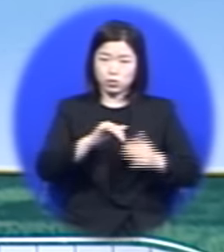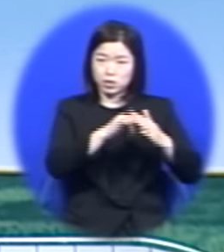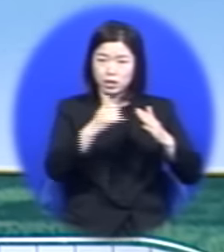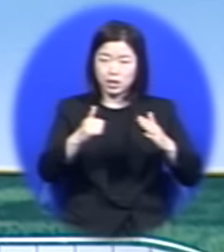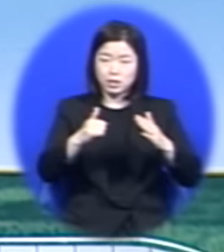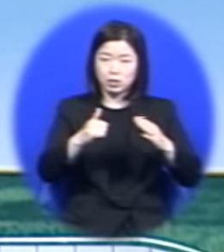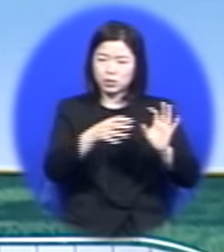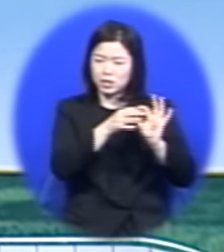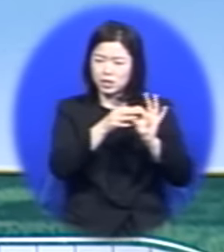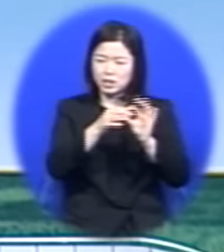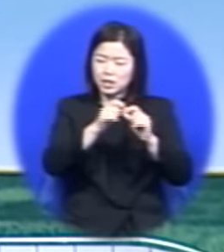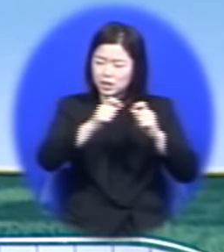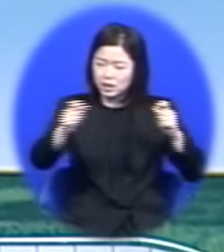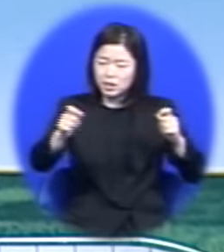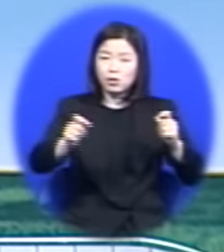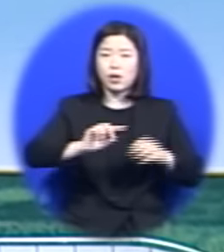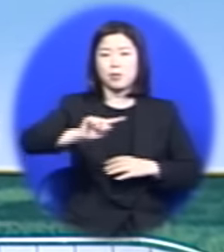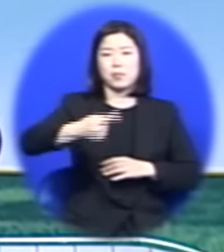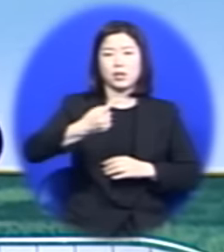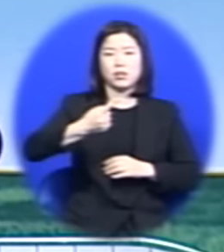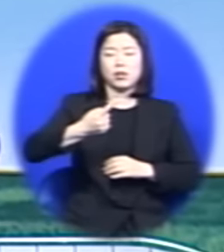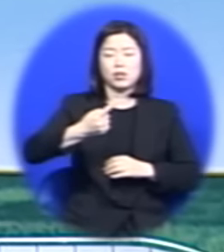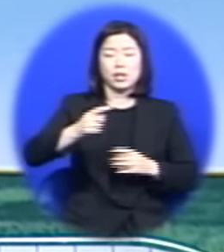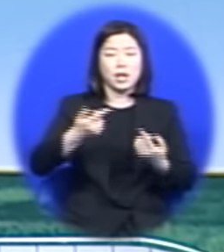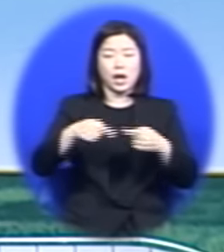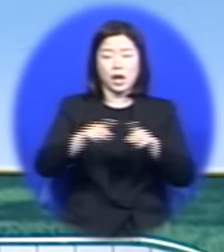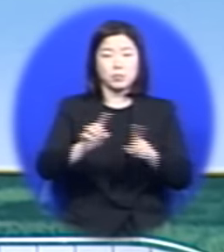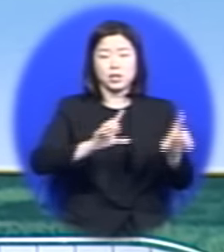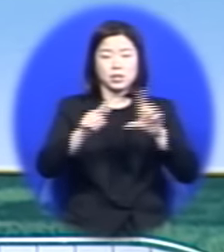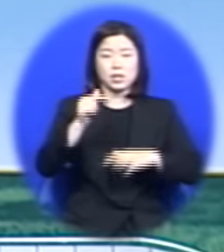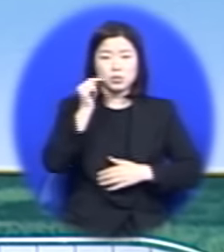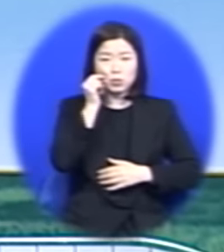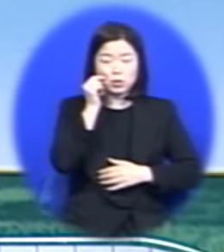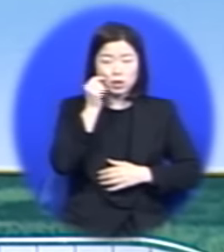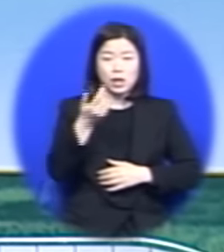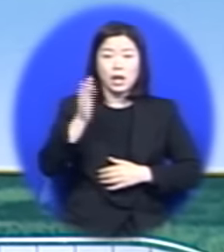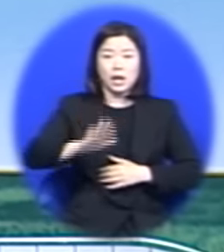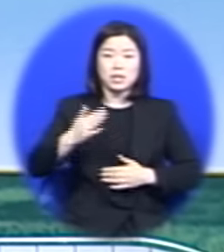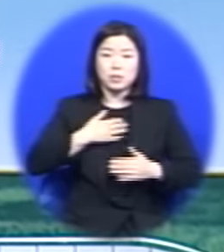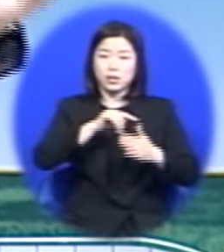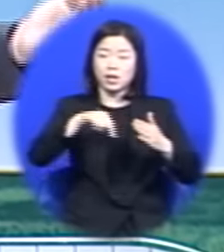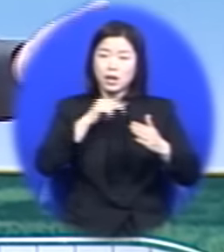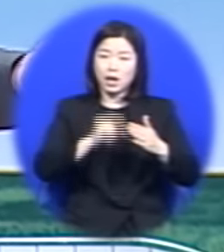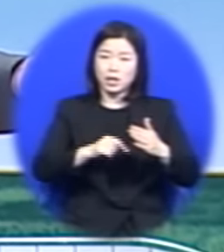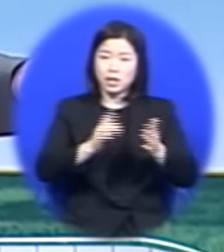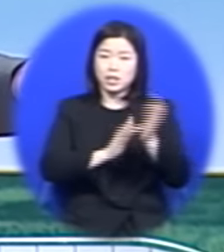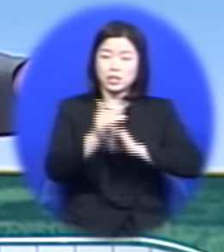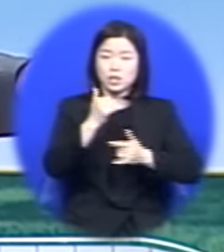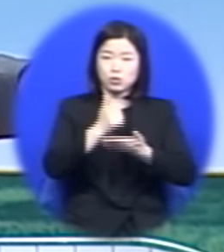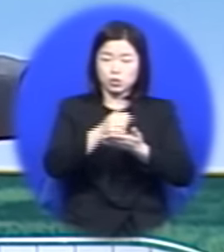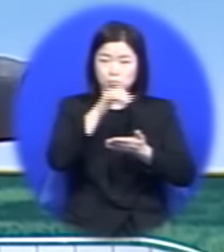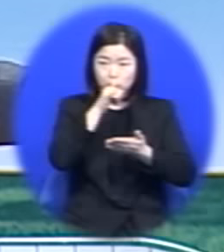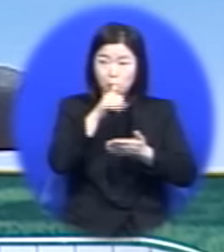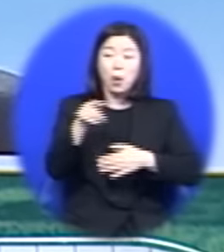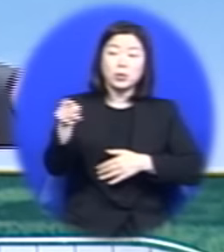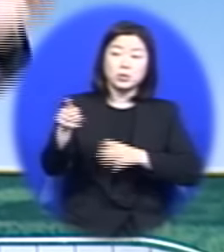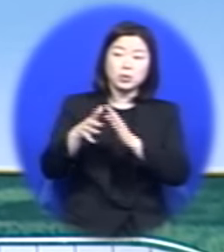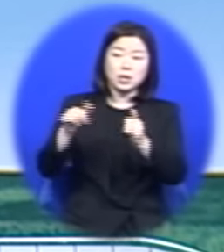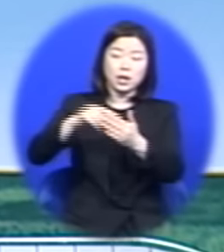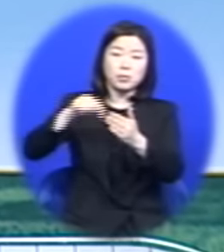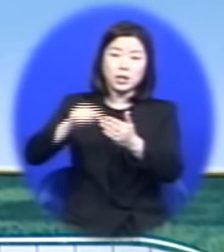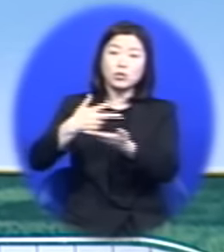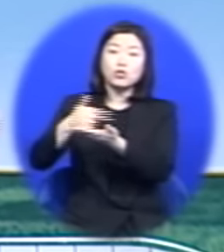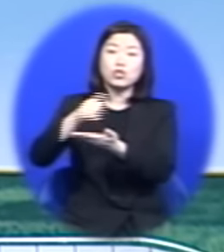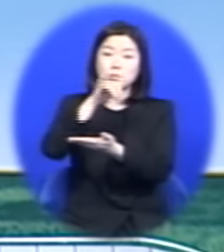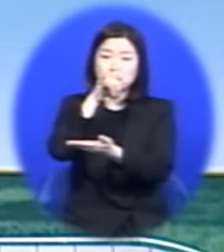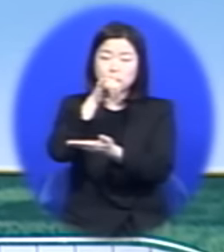못 삽니다. 그런데 내 안에 예수님이 계시고 저 사람 안에도 주님이 계시고 그래서